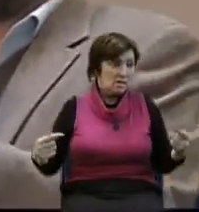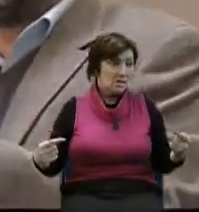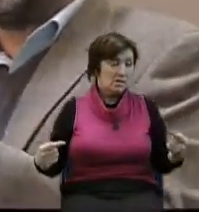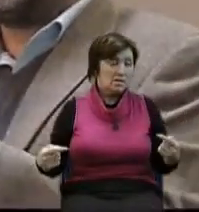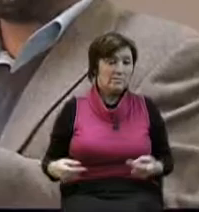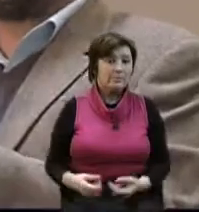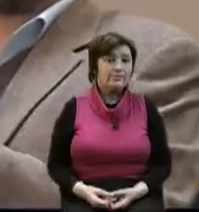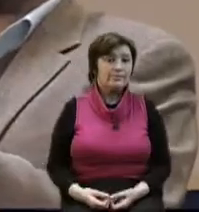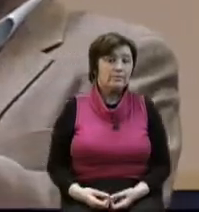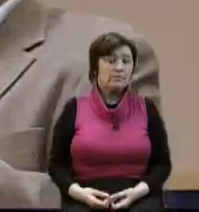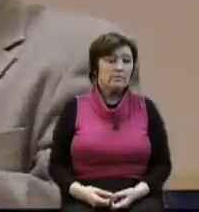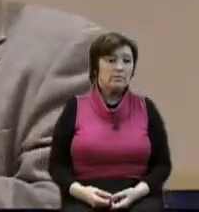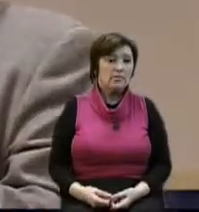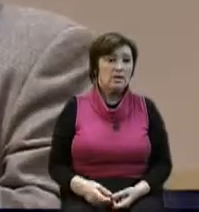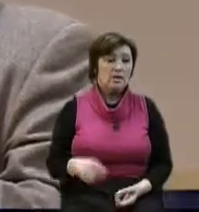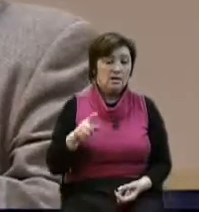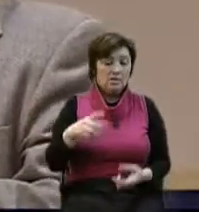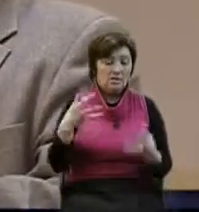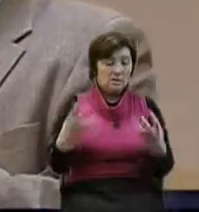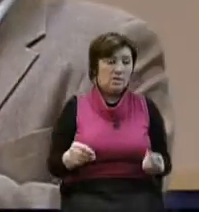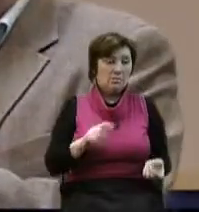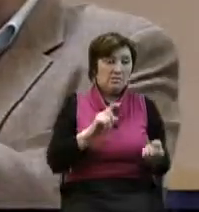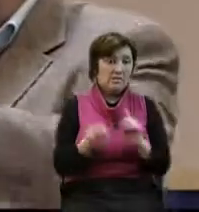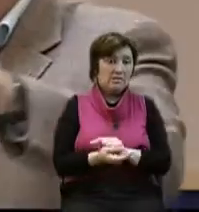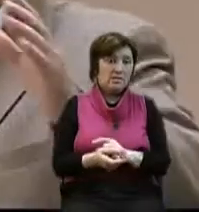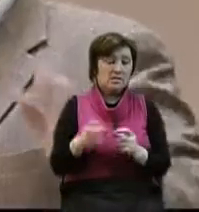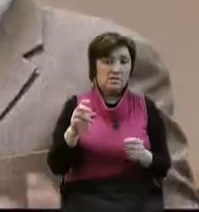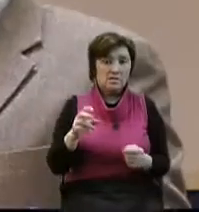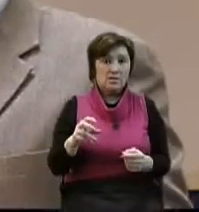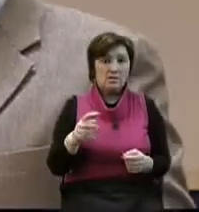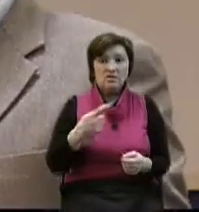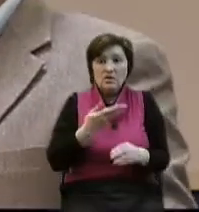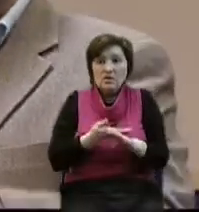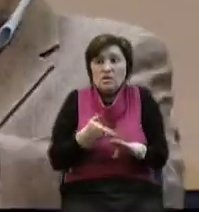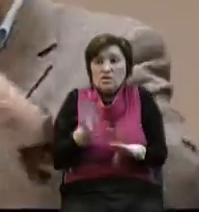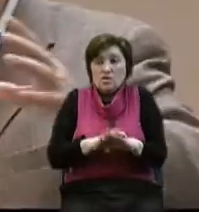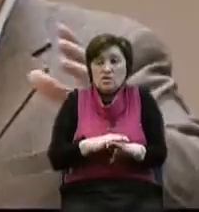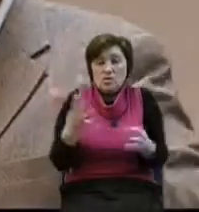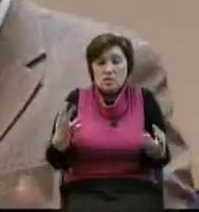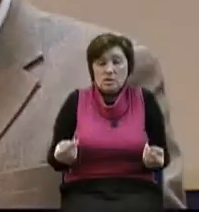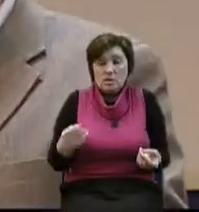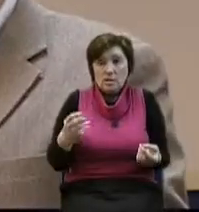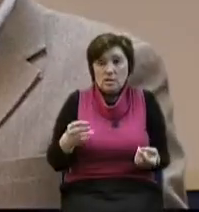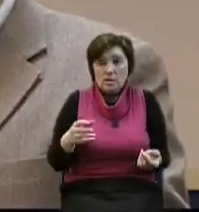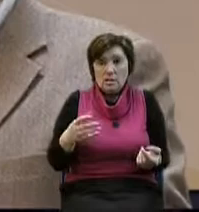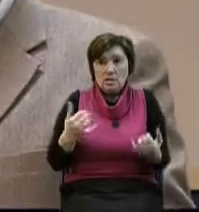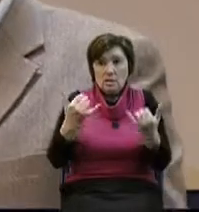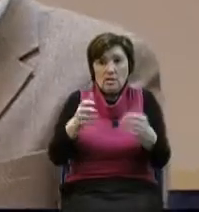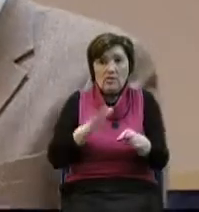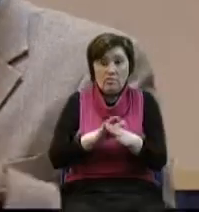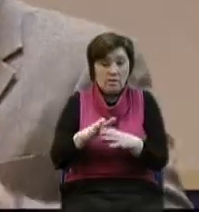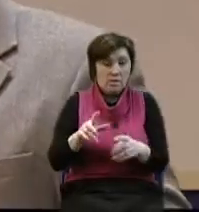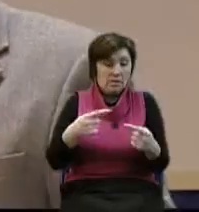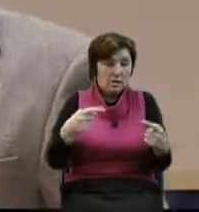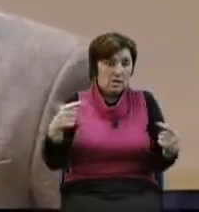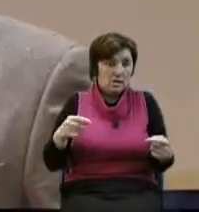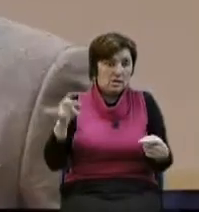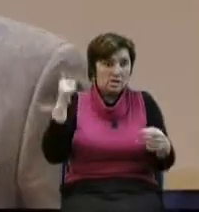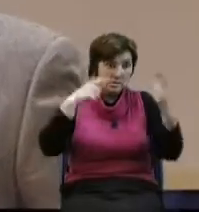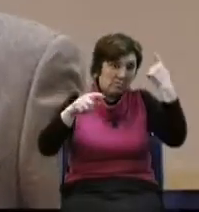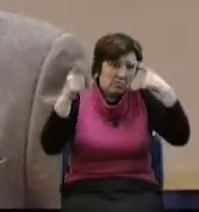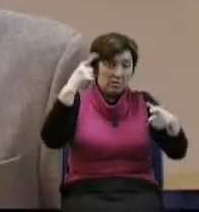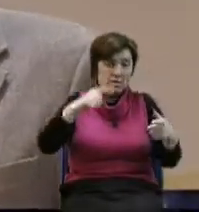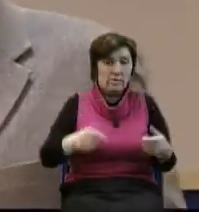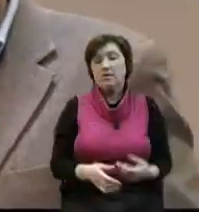своей этот день превратился в день трудный для исполнения из-за многочисленных правил. И то, что важно для нас